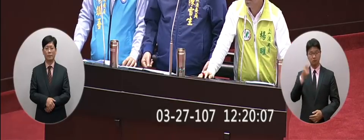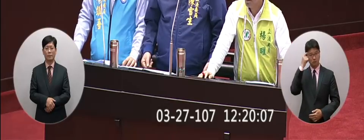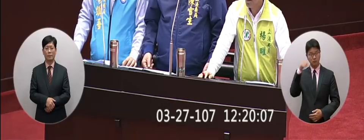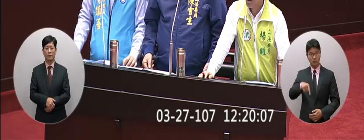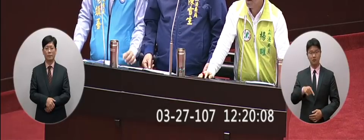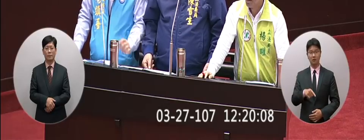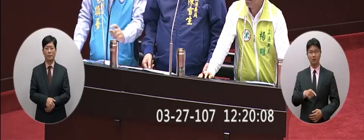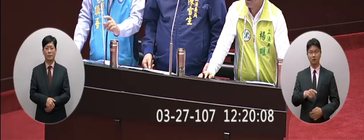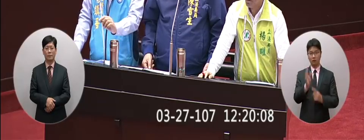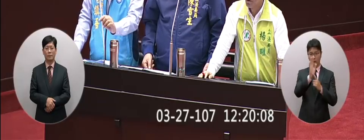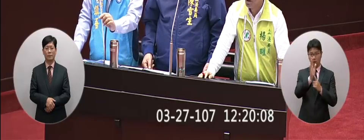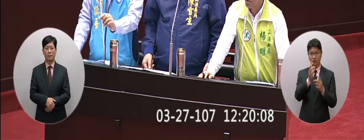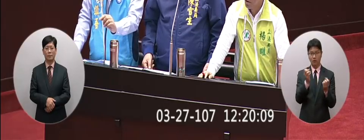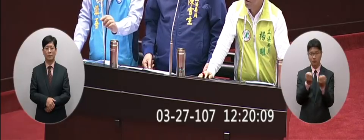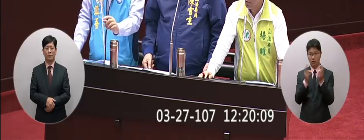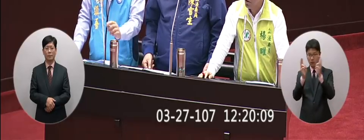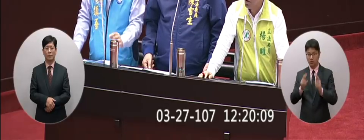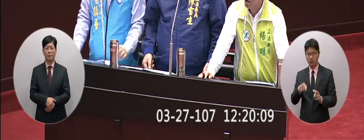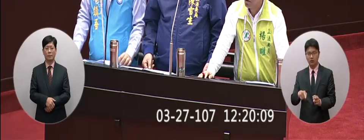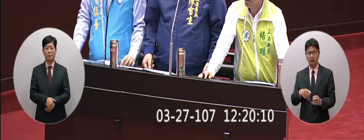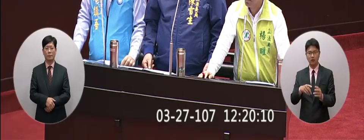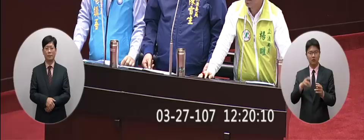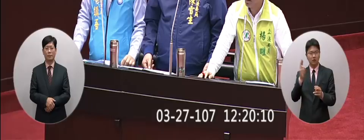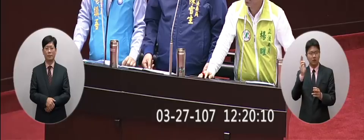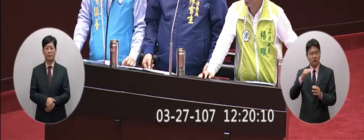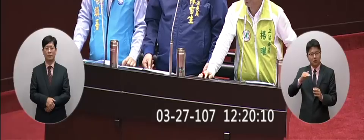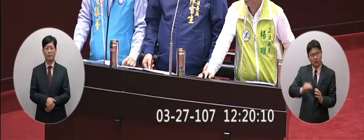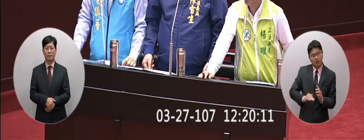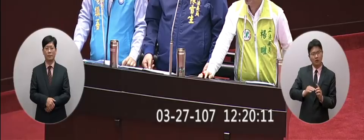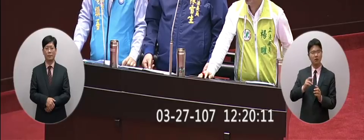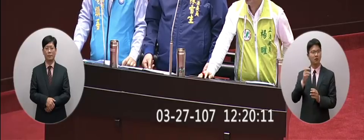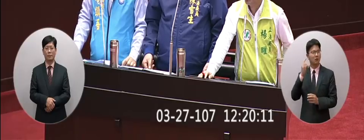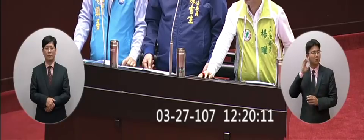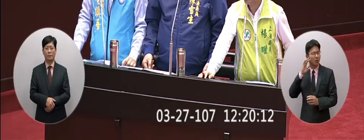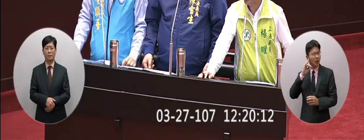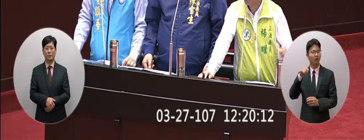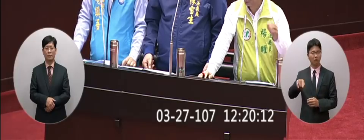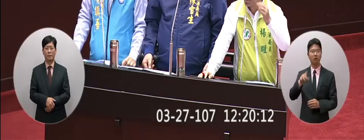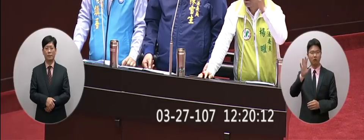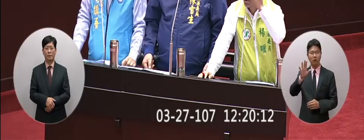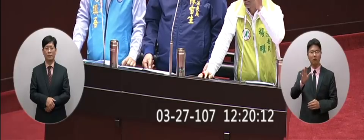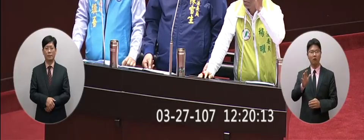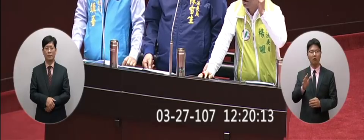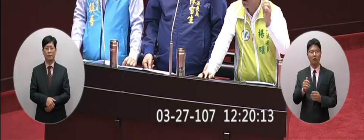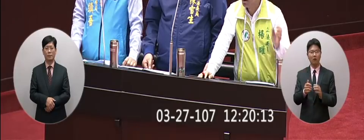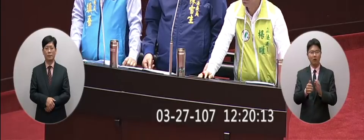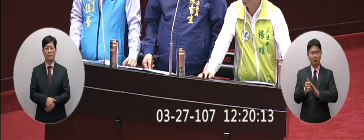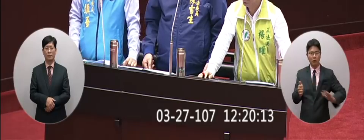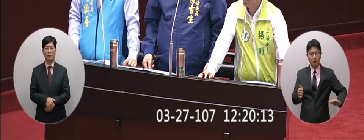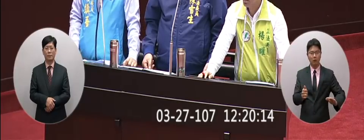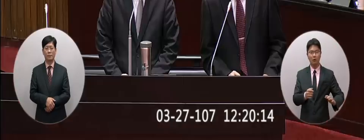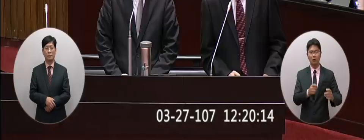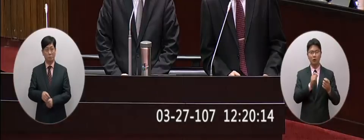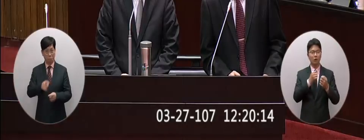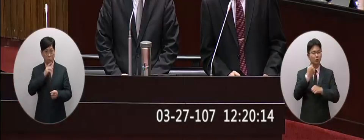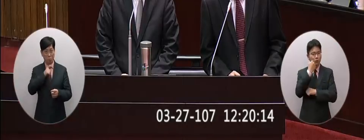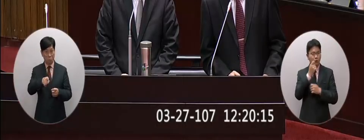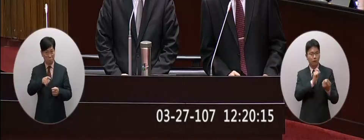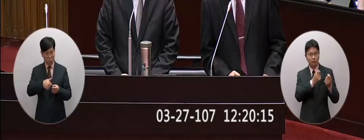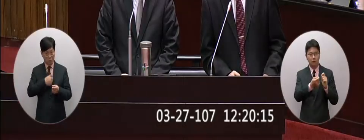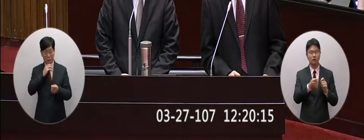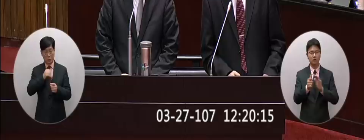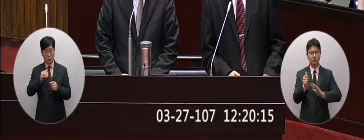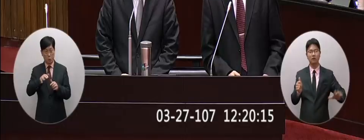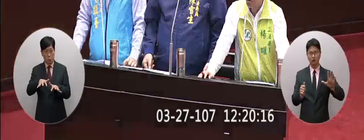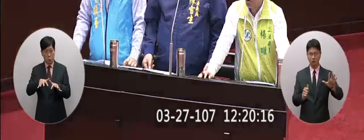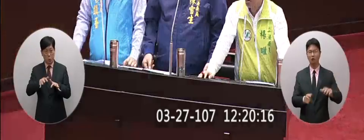些低频噪音哈， 是 那个对附近居民的， 在绿意发电的部分有低